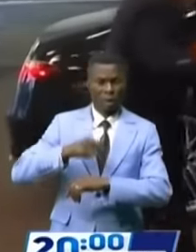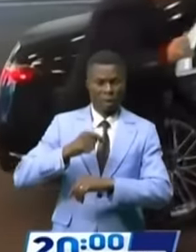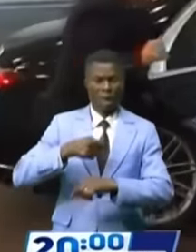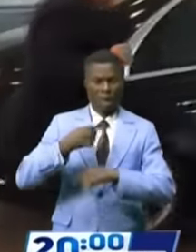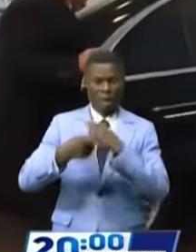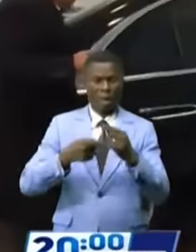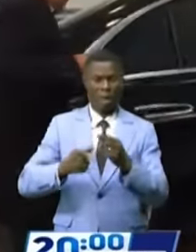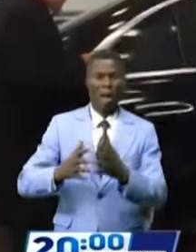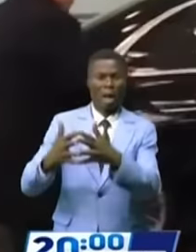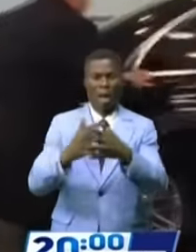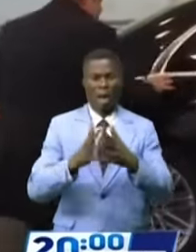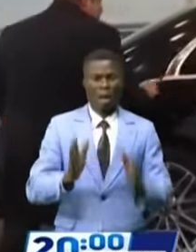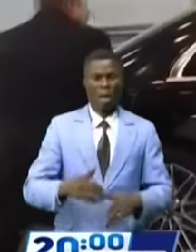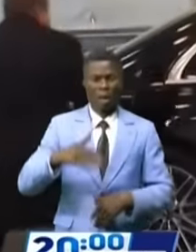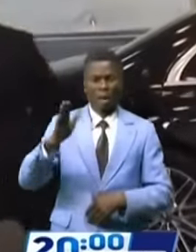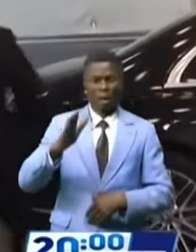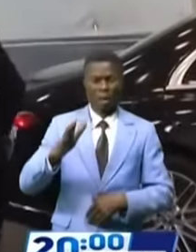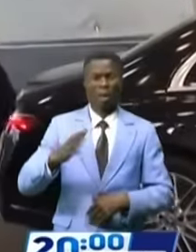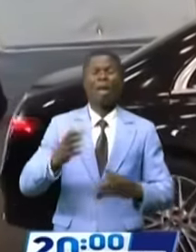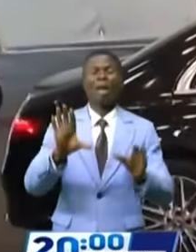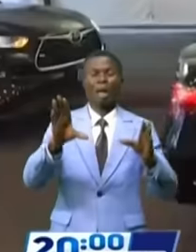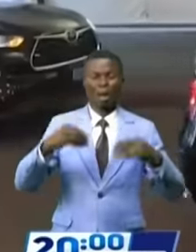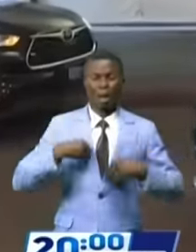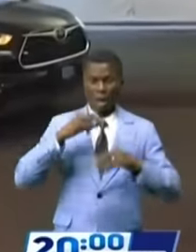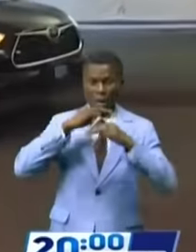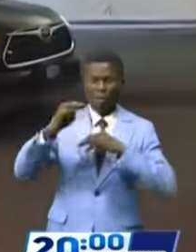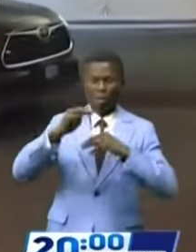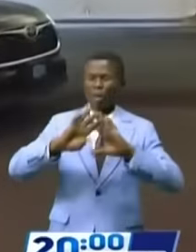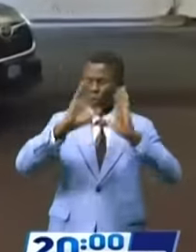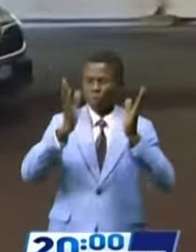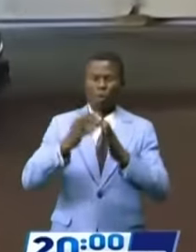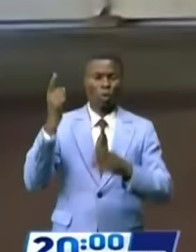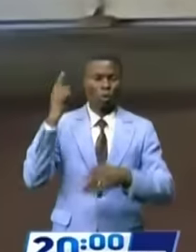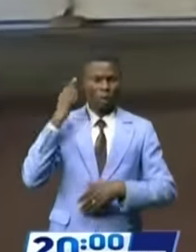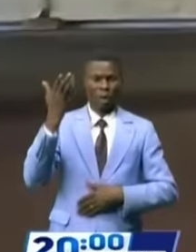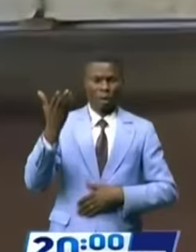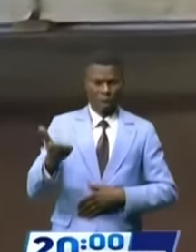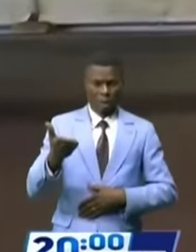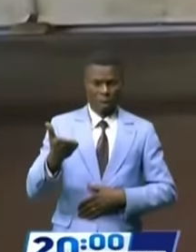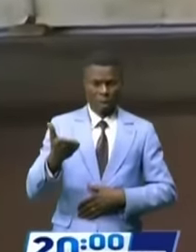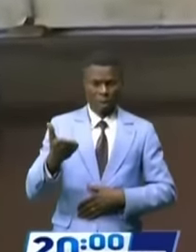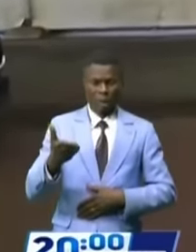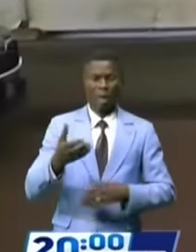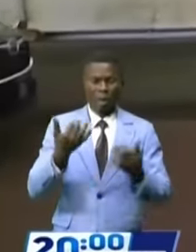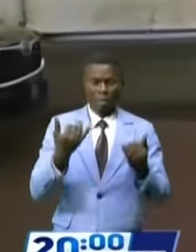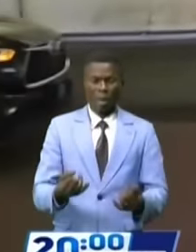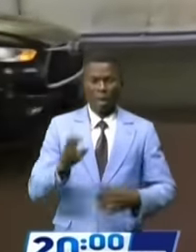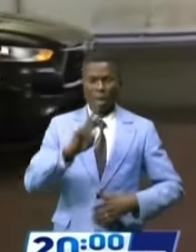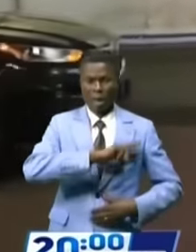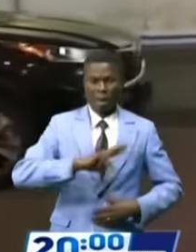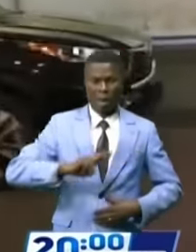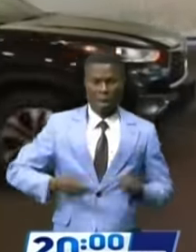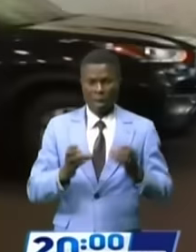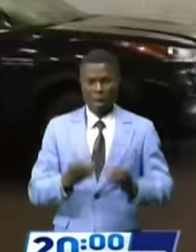des États-Unis avec la conviction que son message a été capté. Dans l'entretemps, la RDC offre sa disponibilité